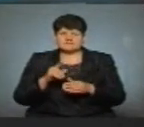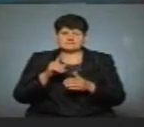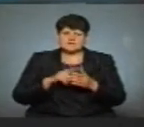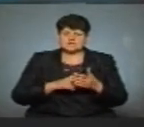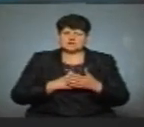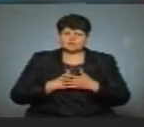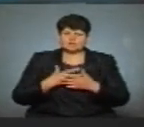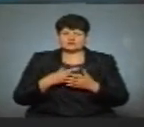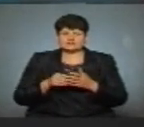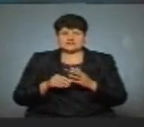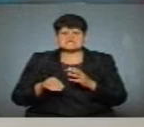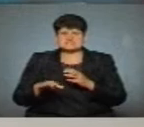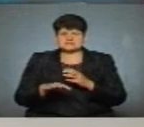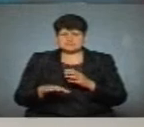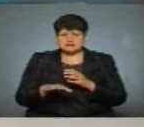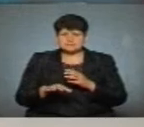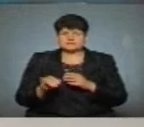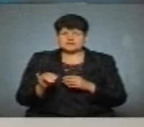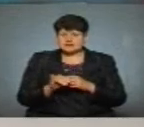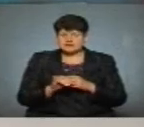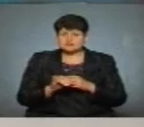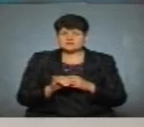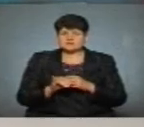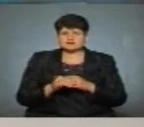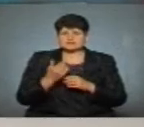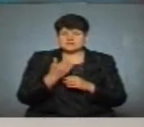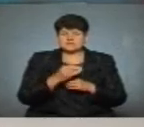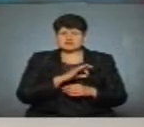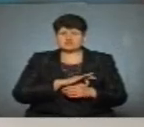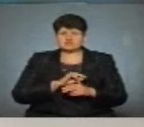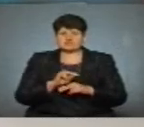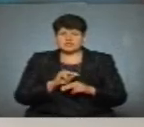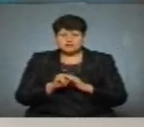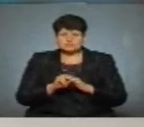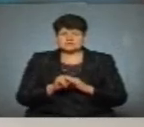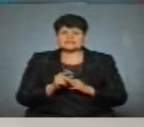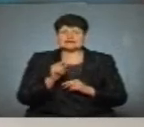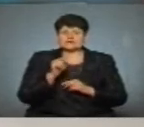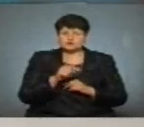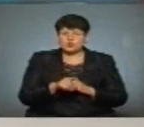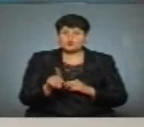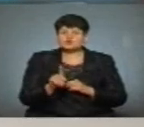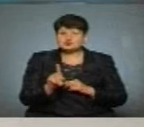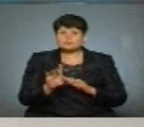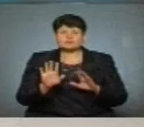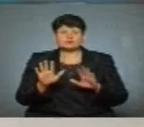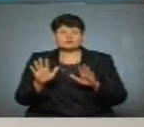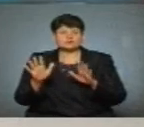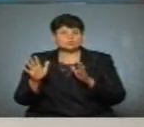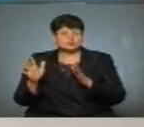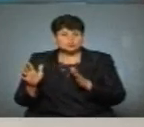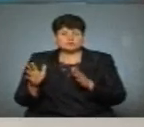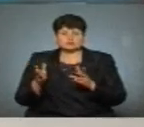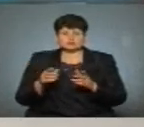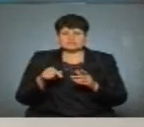любові до своєї землі. І, власне, її виховали і вивчили для того, щоб у разі чогось, якщо прийде на